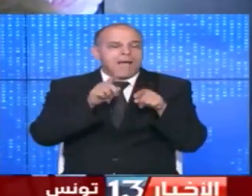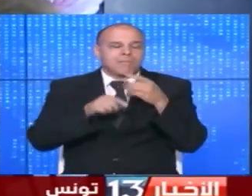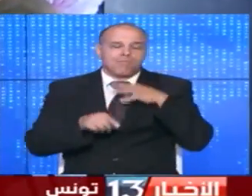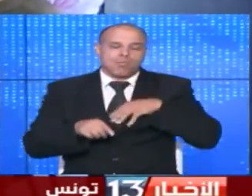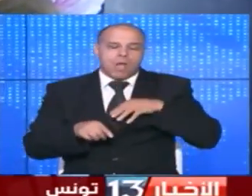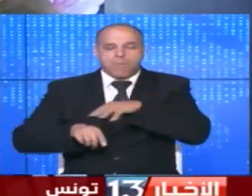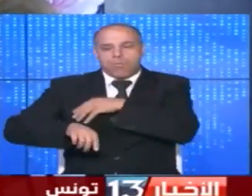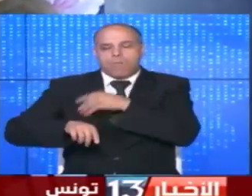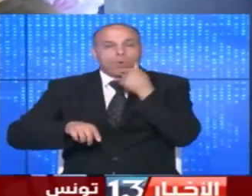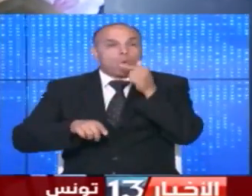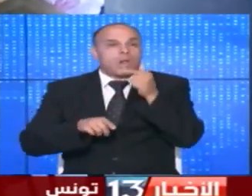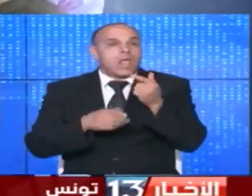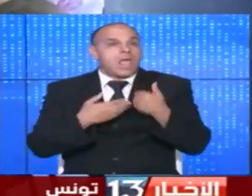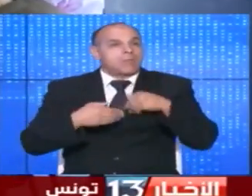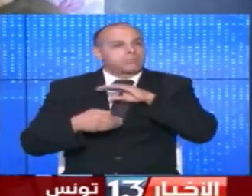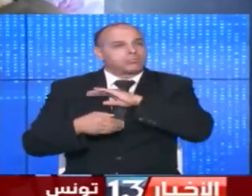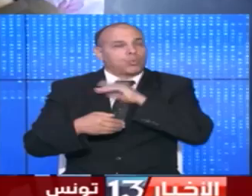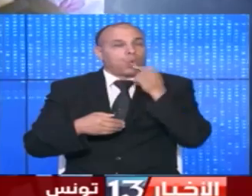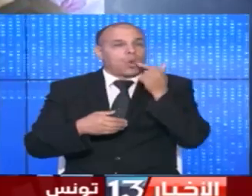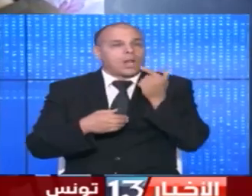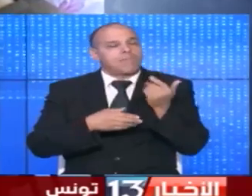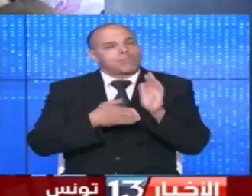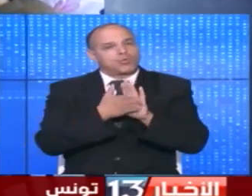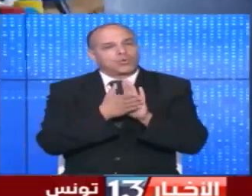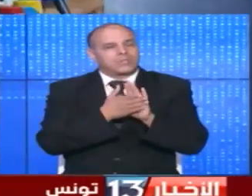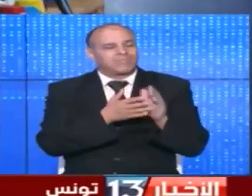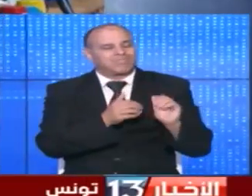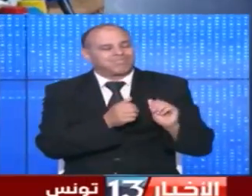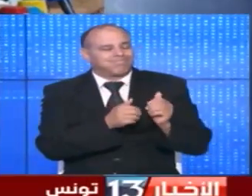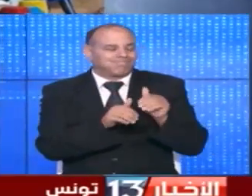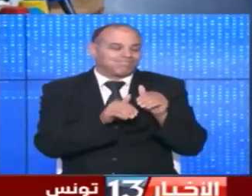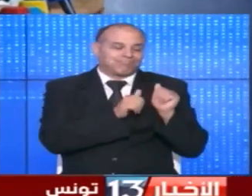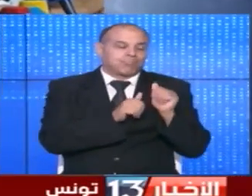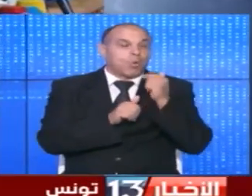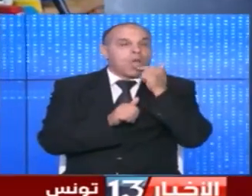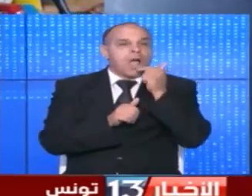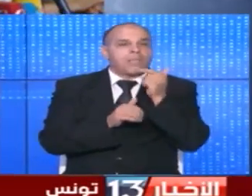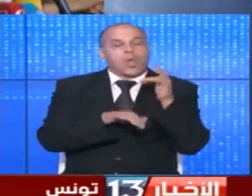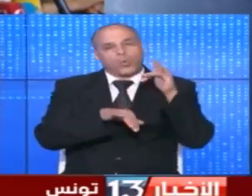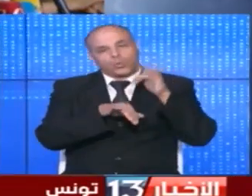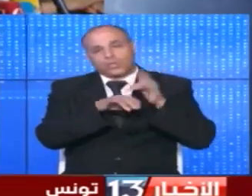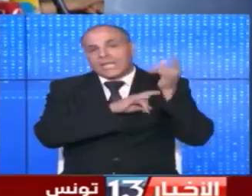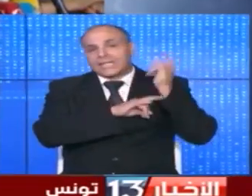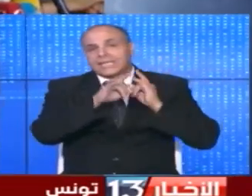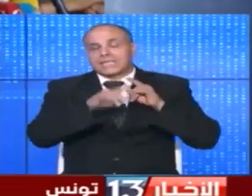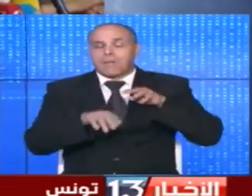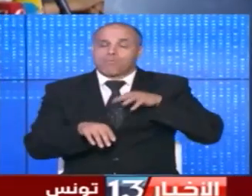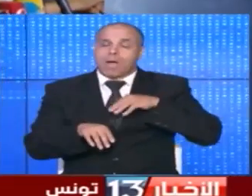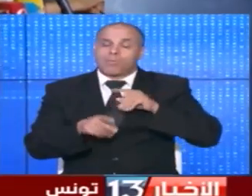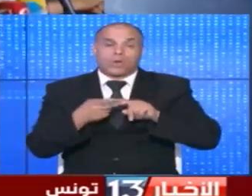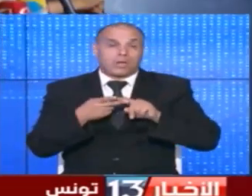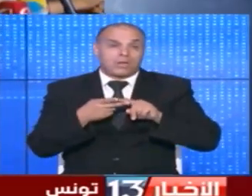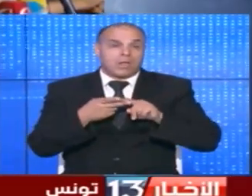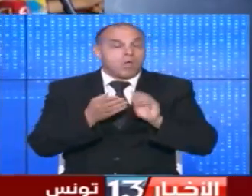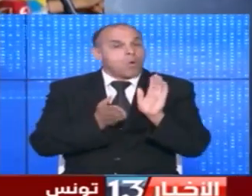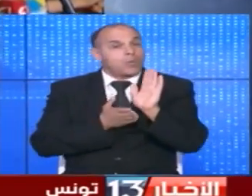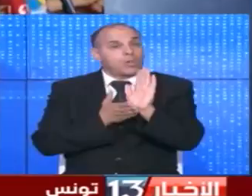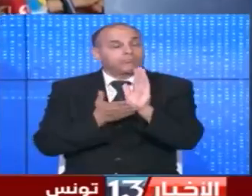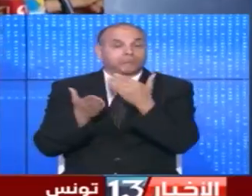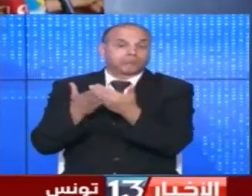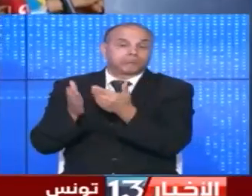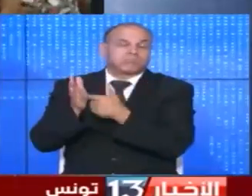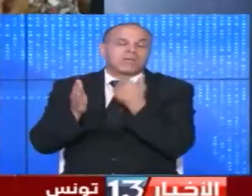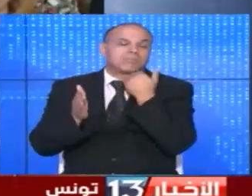والتي تبنتها هيكلهم في انحياز واضح تعد ضربا لتاريخ المحاماه وتقدم انموذج